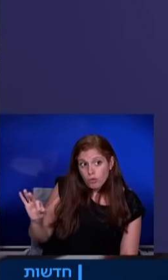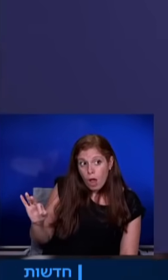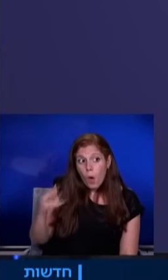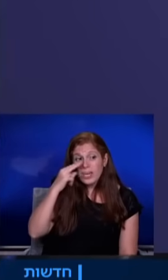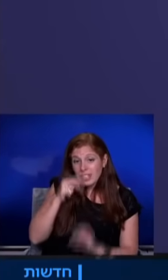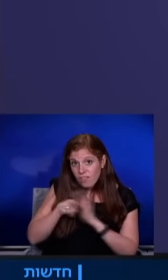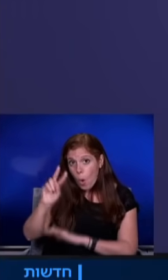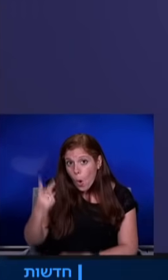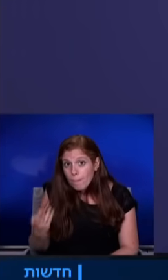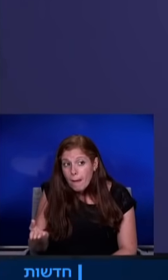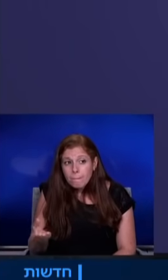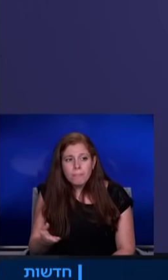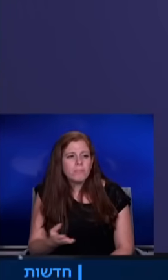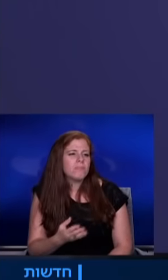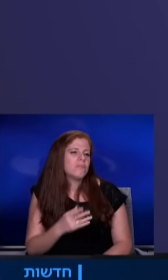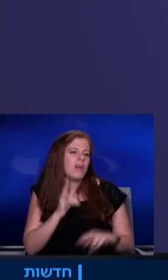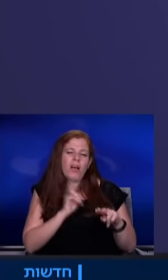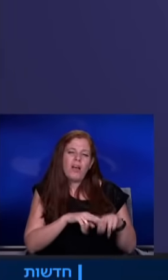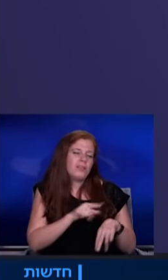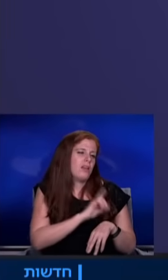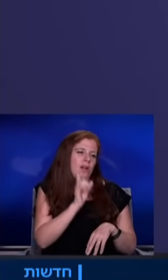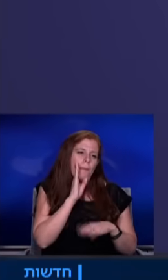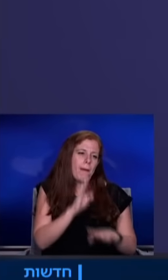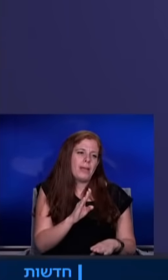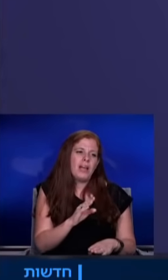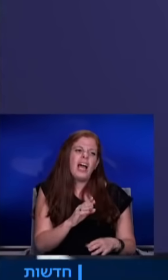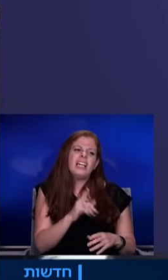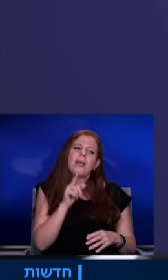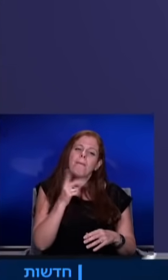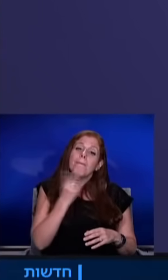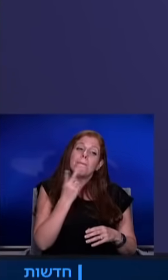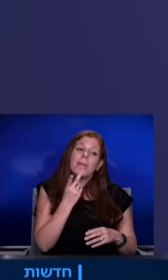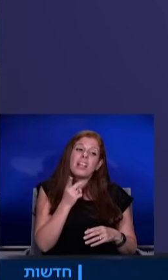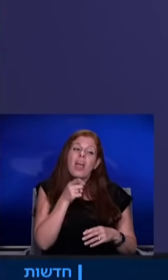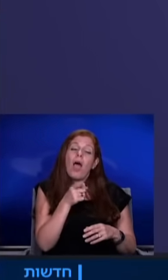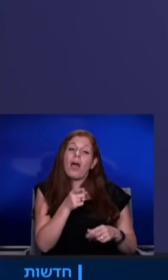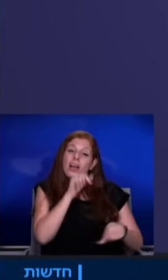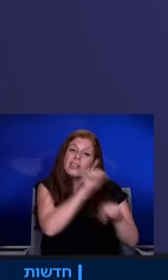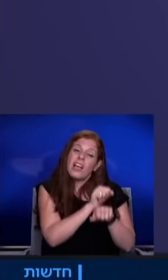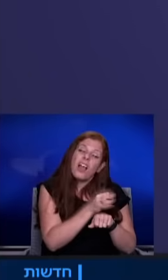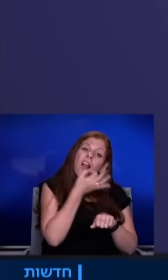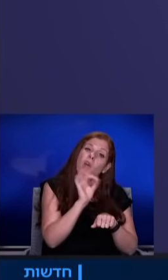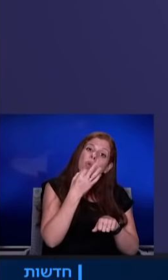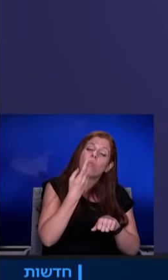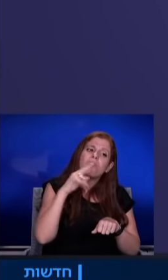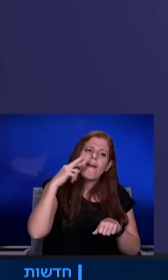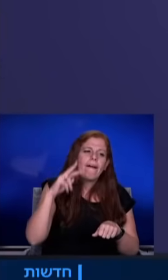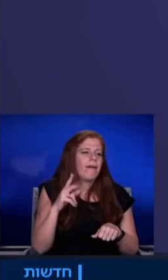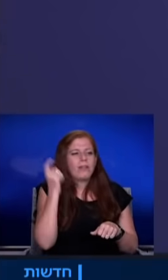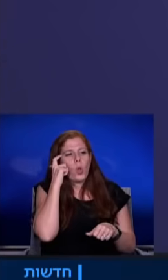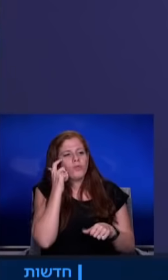مره في المستقبل بعد ما ظنش الكرات راح تحصن السجن وتغيروا المنظومه الاهليه تبعكم اللي فيش لا ظنش حدا يهرب